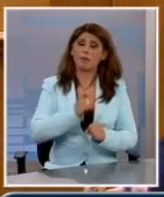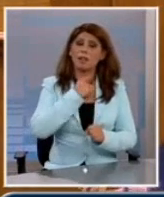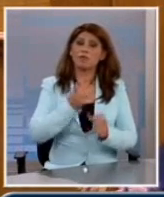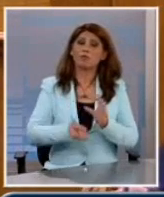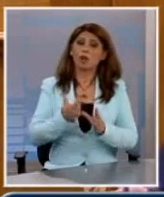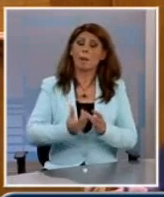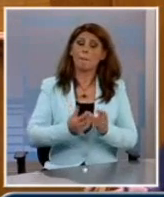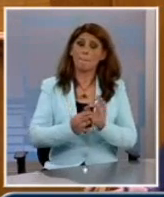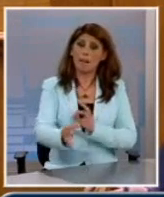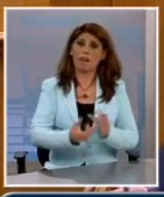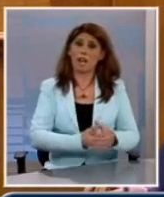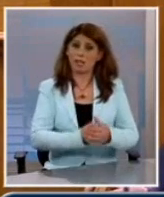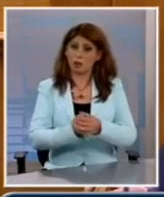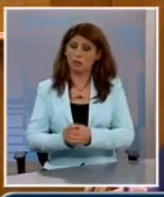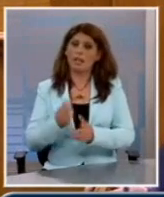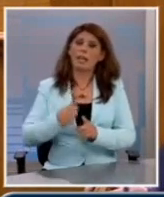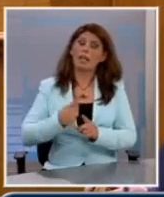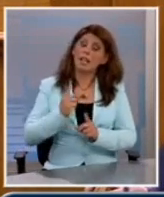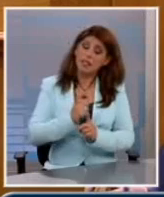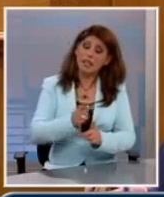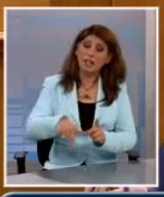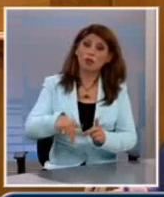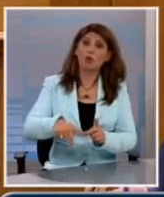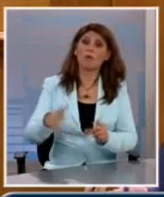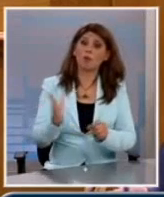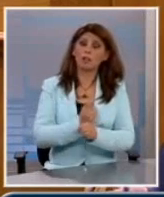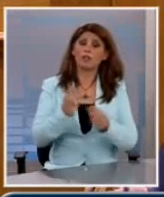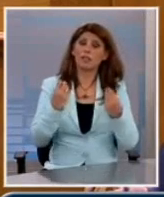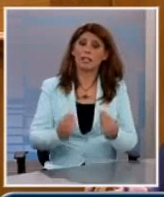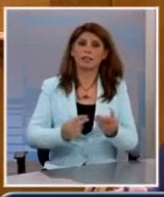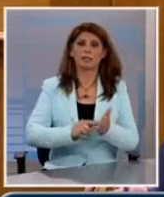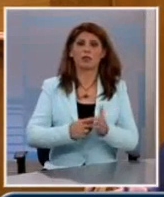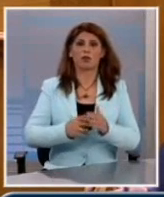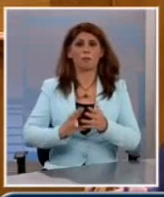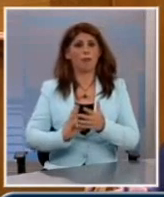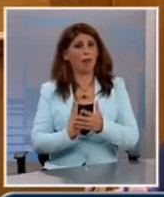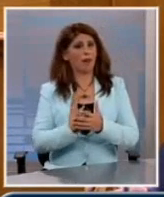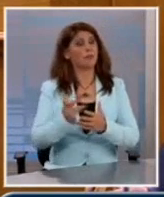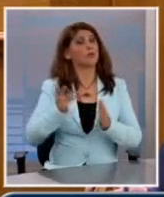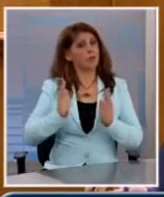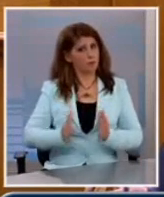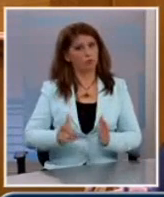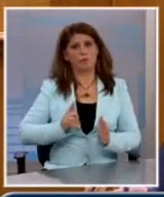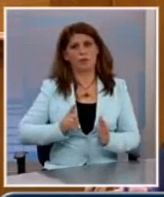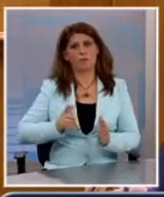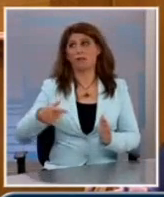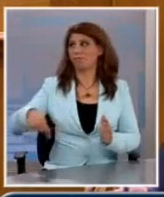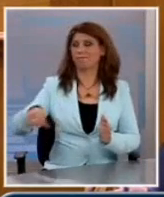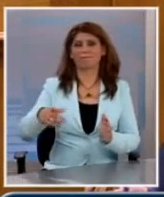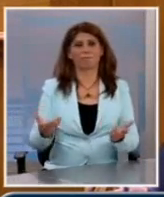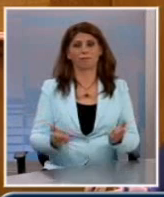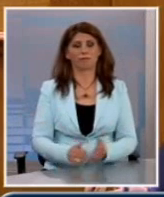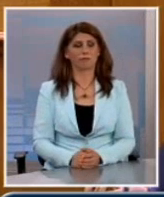μέτρα λιτότητας, ειδικά τώρα που έχει καταφέρει καλύτερη οικονομική ανάπτυξη από ό,τι θα μπορούσε να περιμένει κανείς.